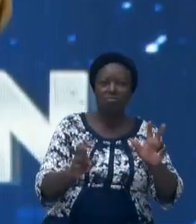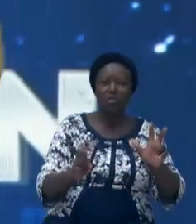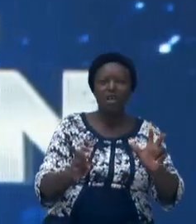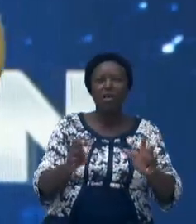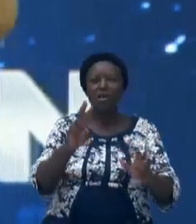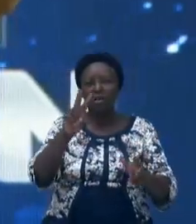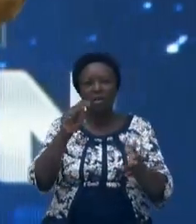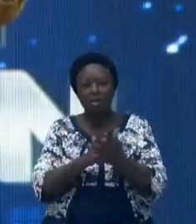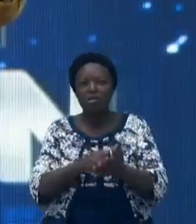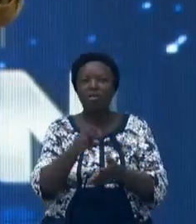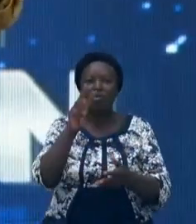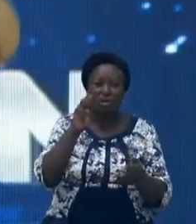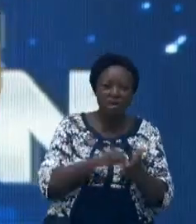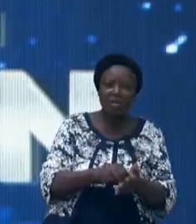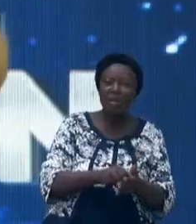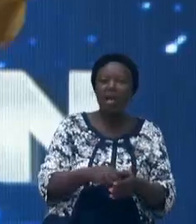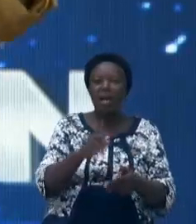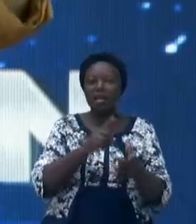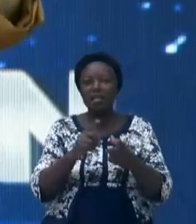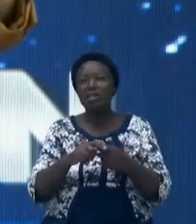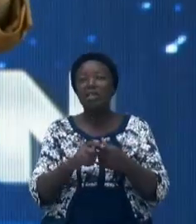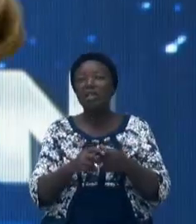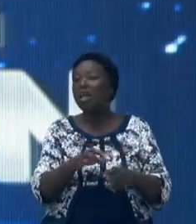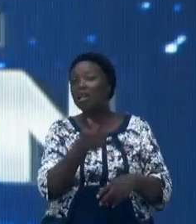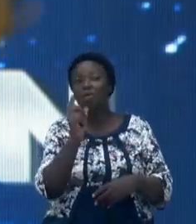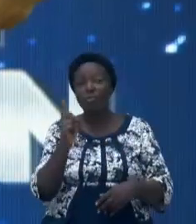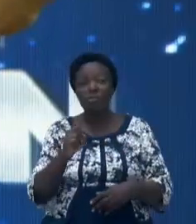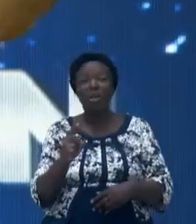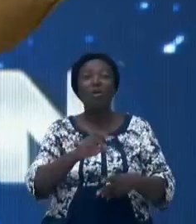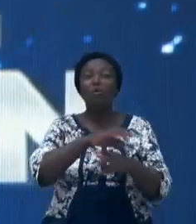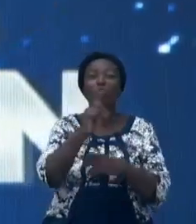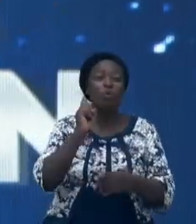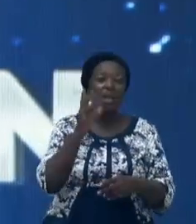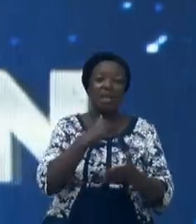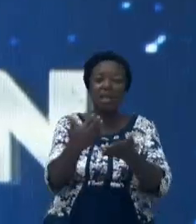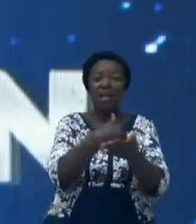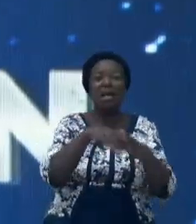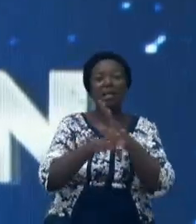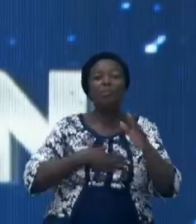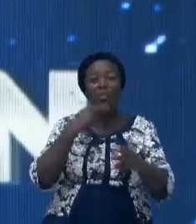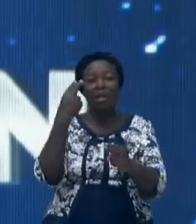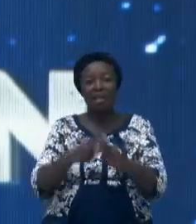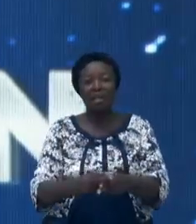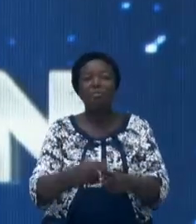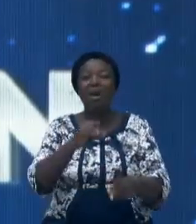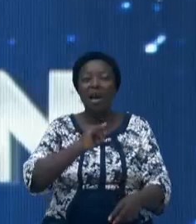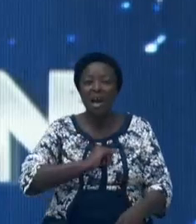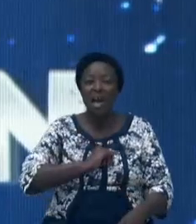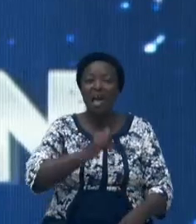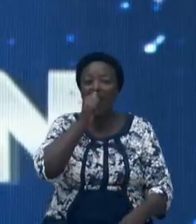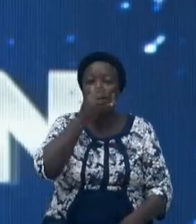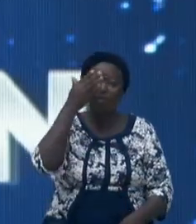trois 3 102 103 mille trois cent mille mille ou cent mille pattes ou